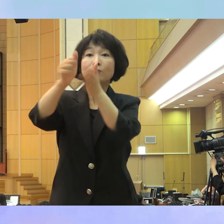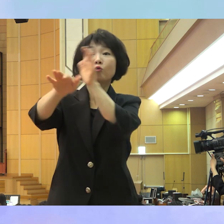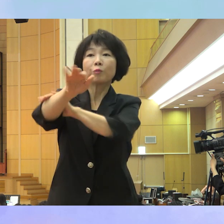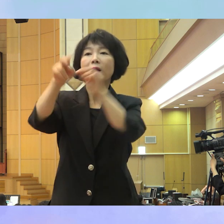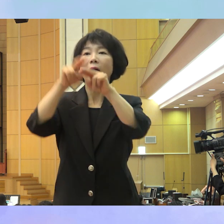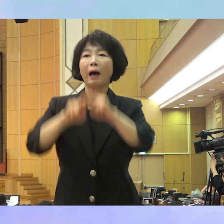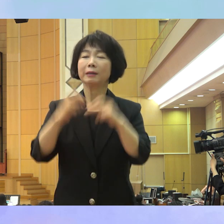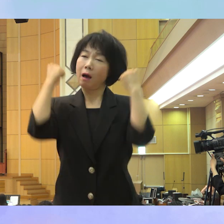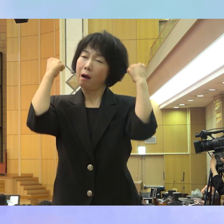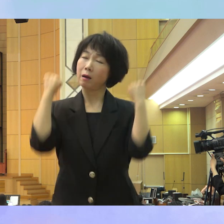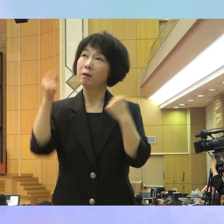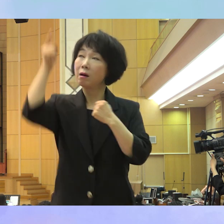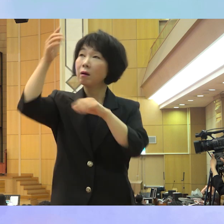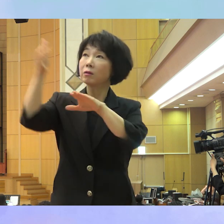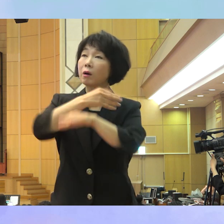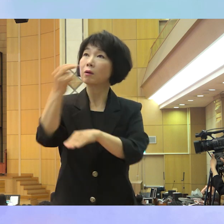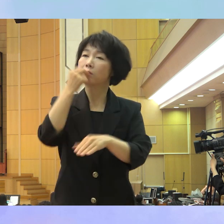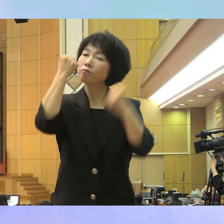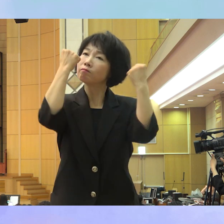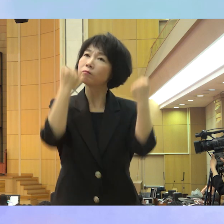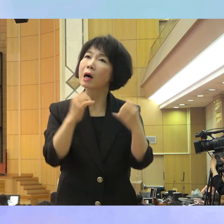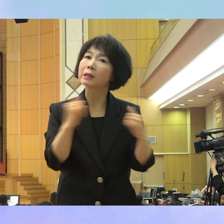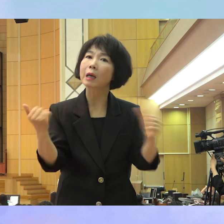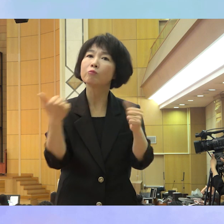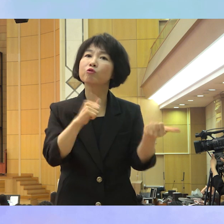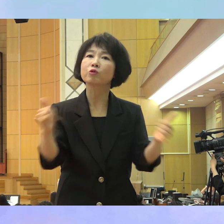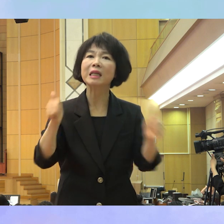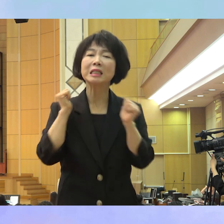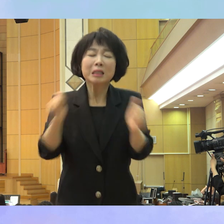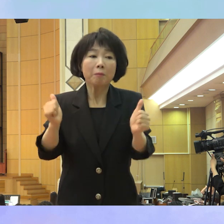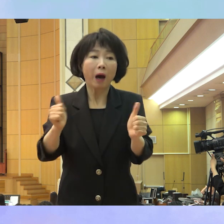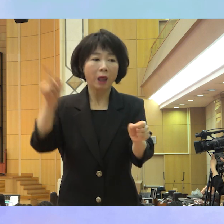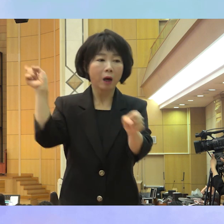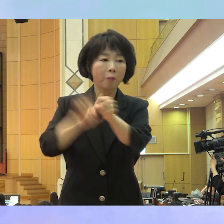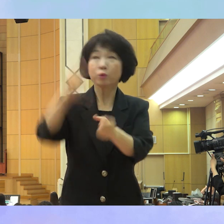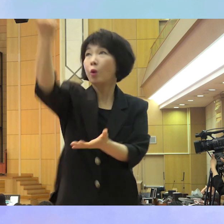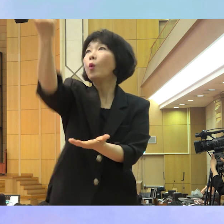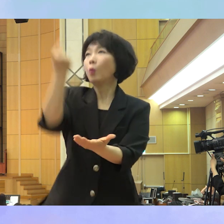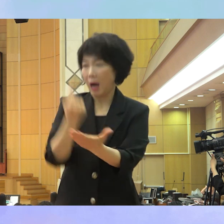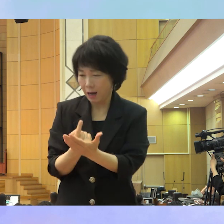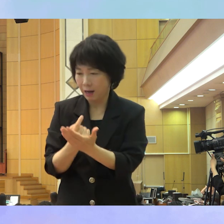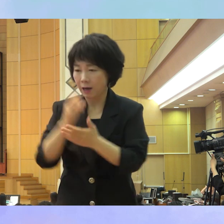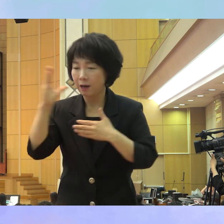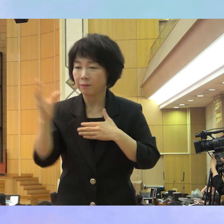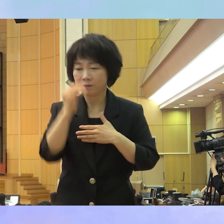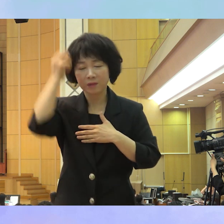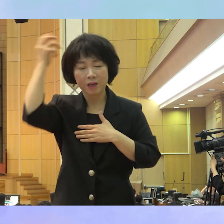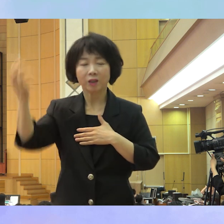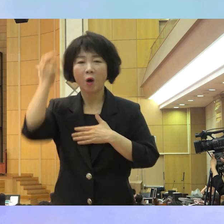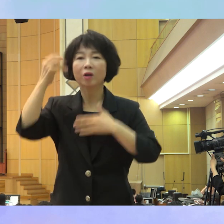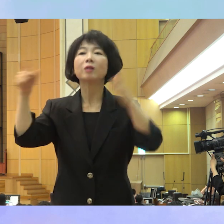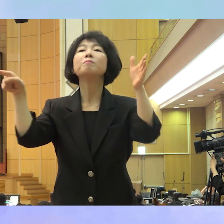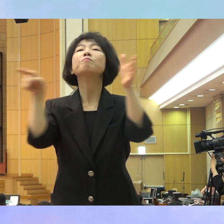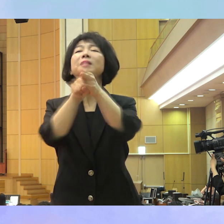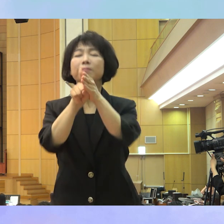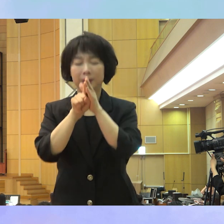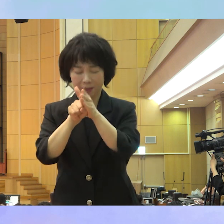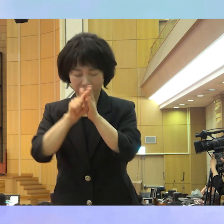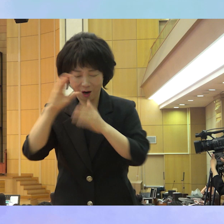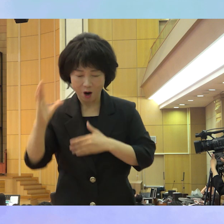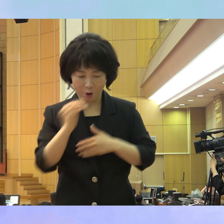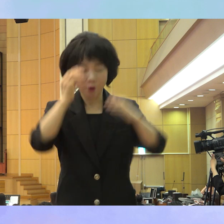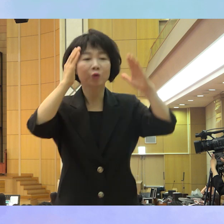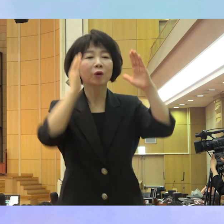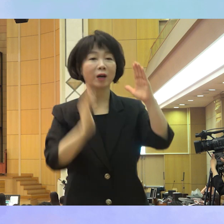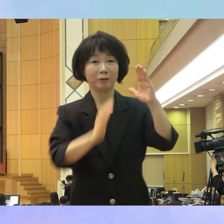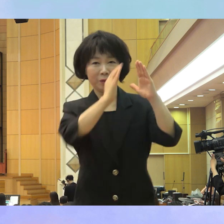하나님 우편에 앉아 계시다가 저리로서 산자와 죽은 자를 심판하러 오시리라. 성령을